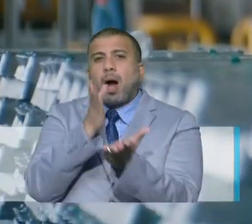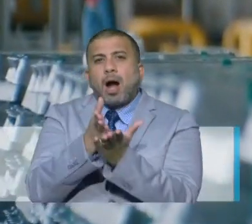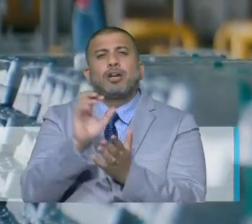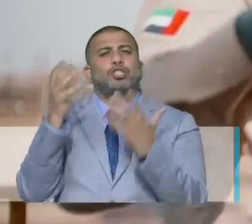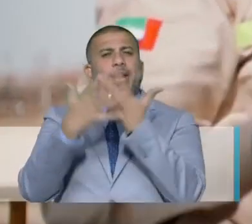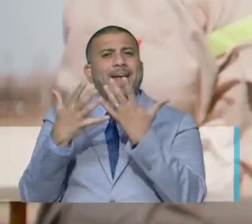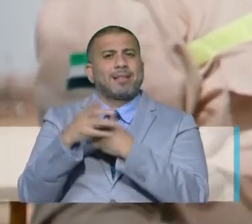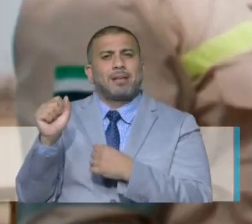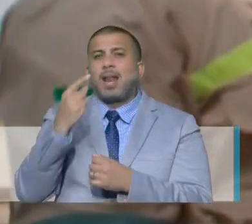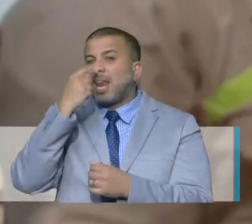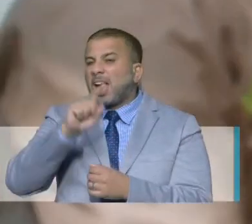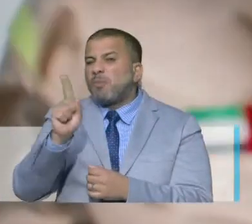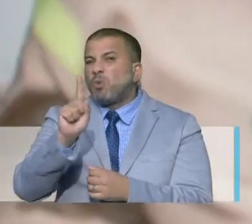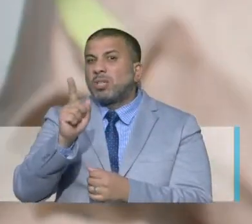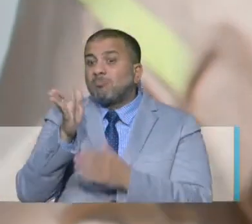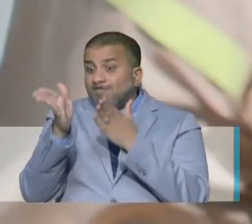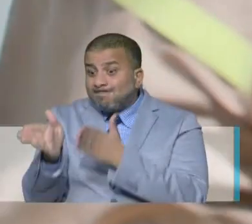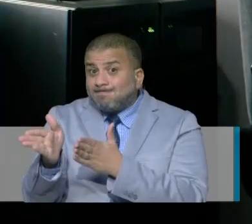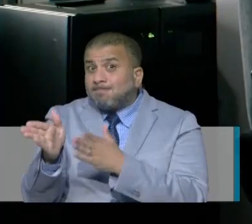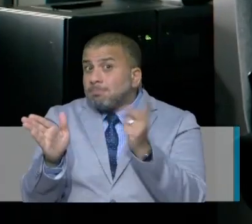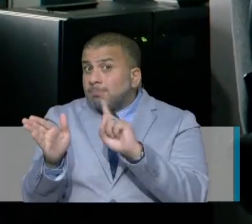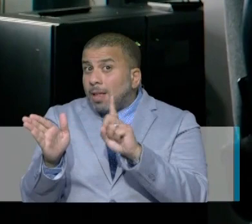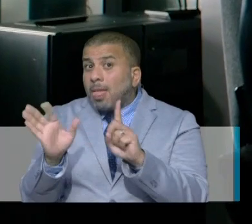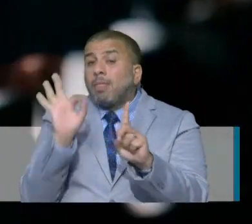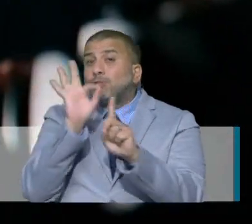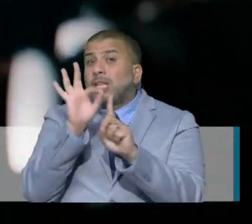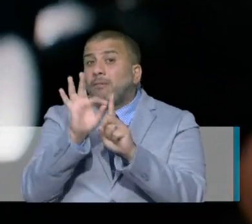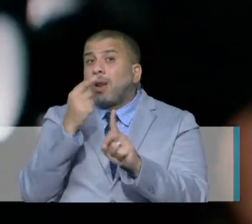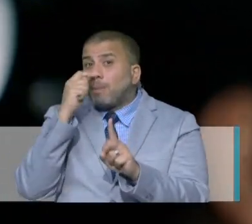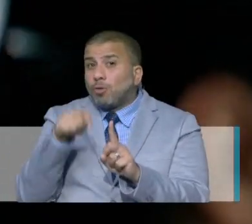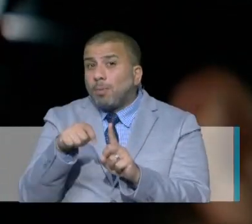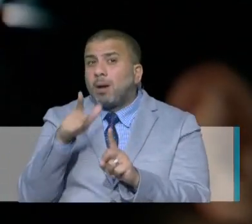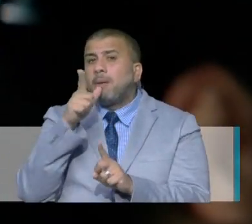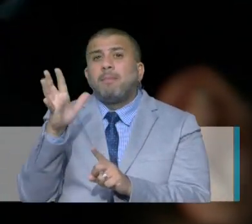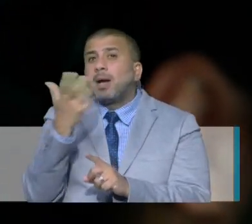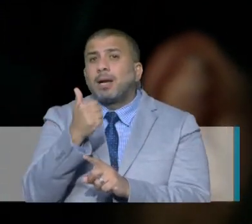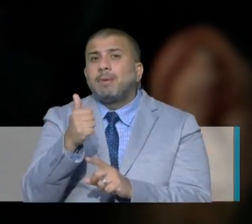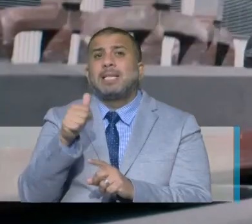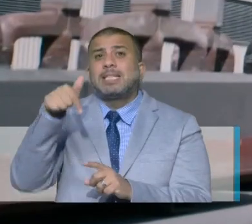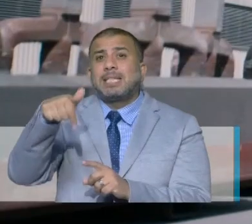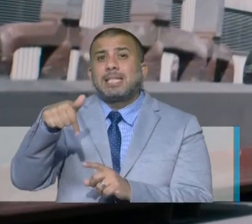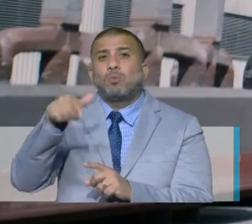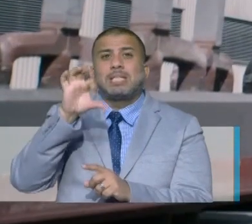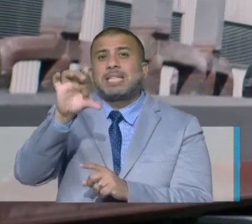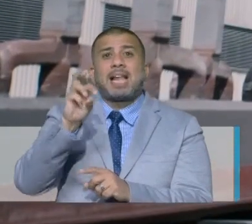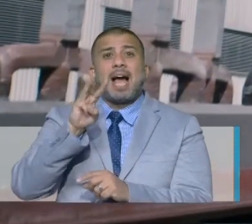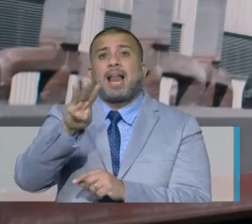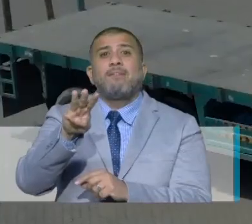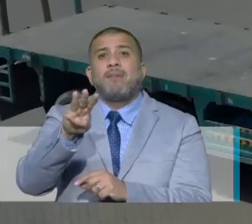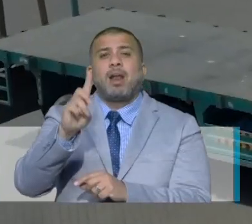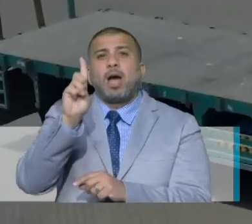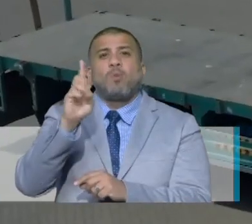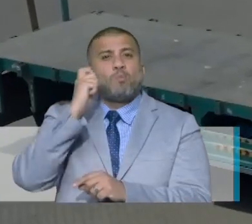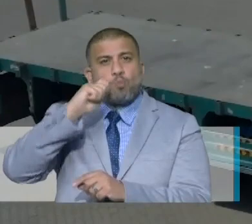سنويه بحق الشركات غير الملتزمه بتحقيق المستهدفات المطلوبه منها بقيمه 6000